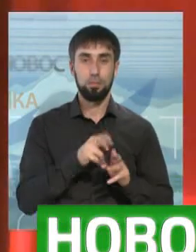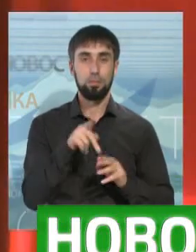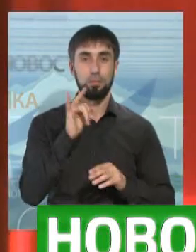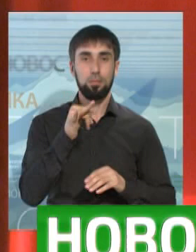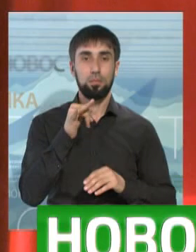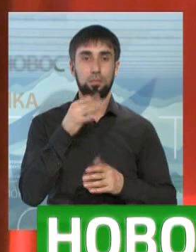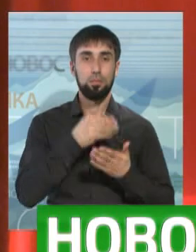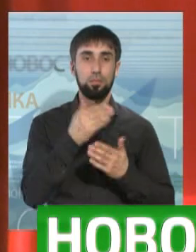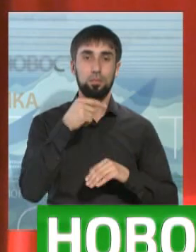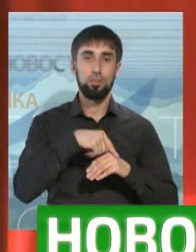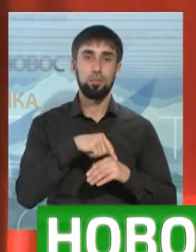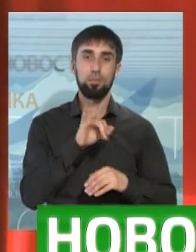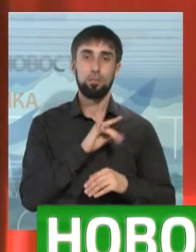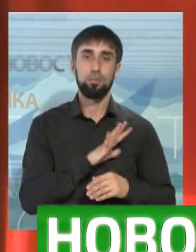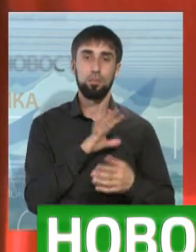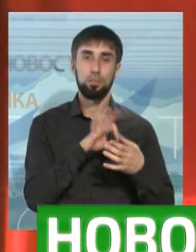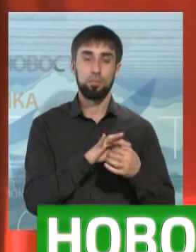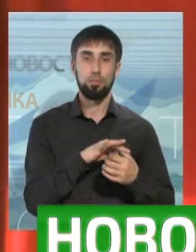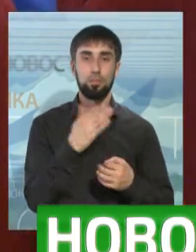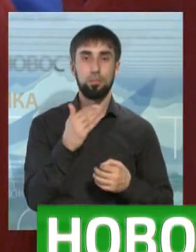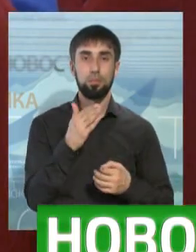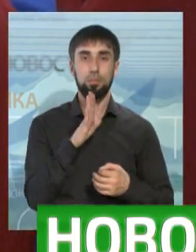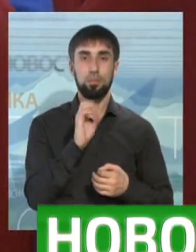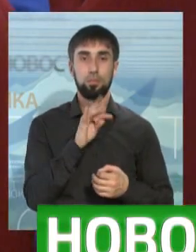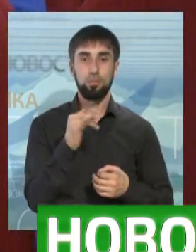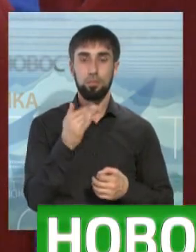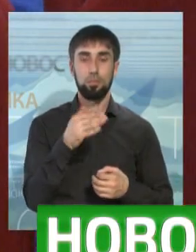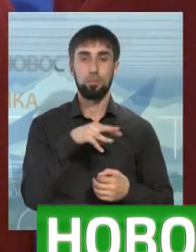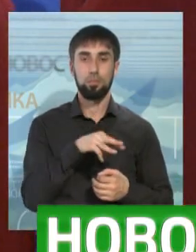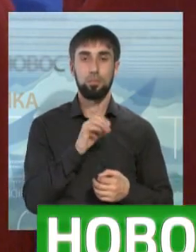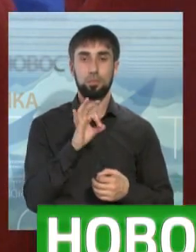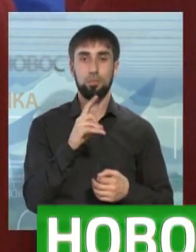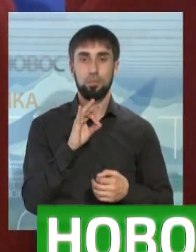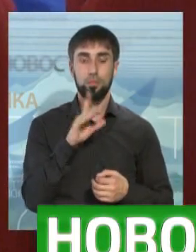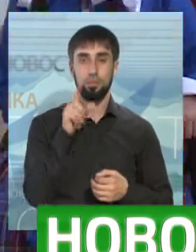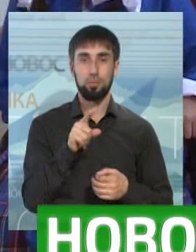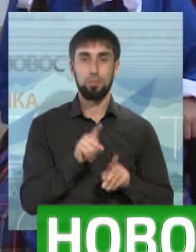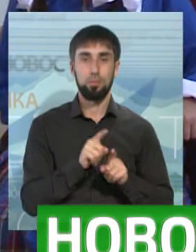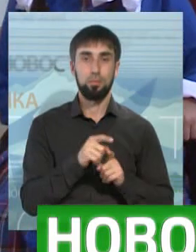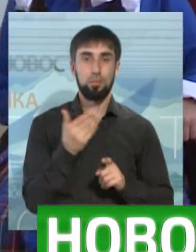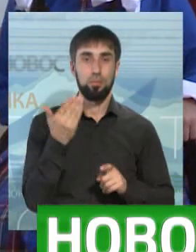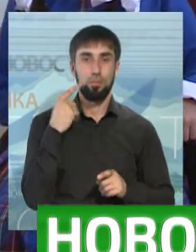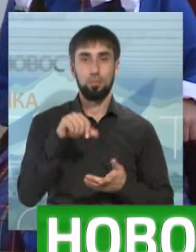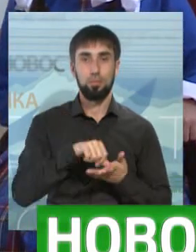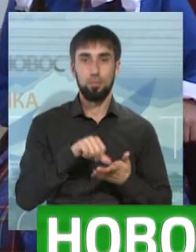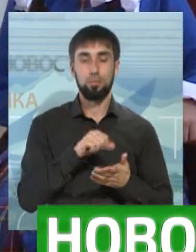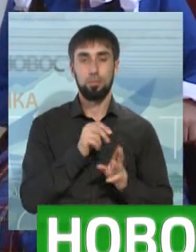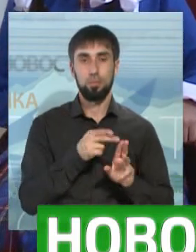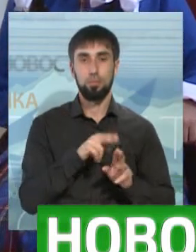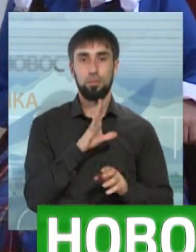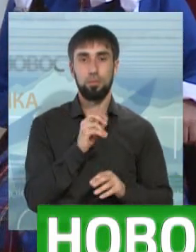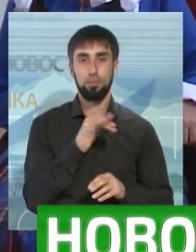вот для Мухаммада Али Аздоева роль ведущего на мероприятии как показатель для младшеклассников. Этот образ он давно на себя примерил, и на то и